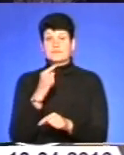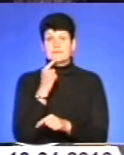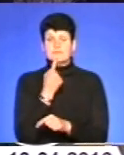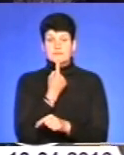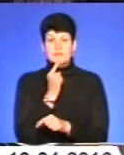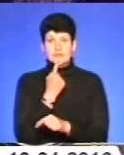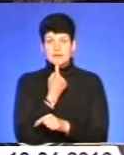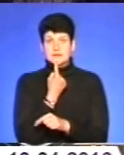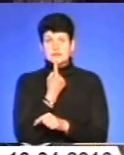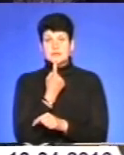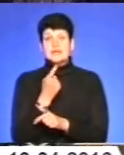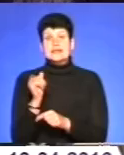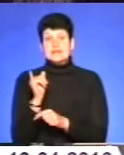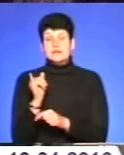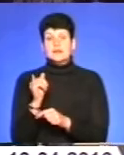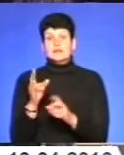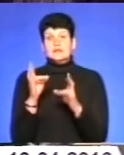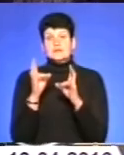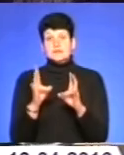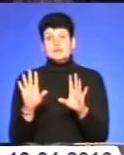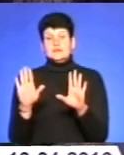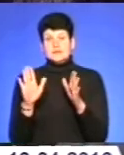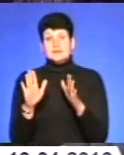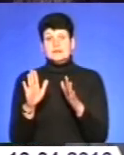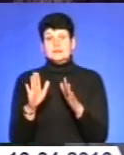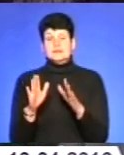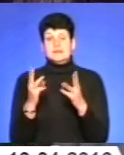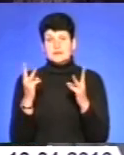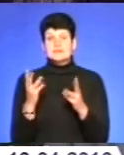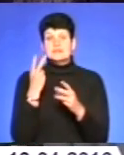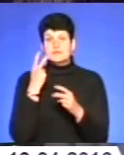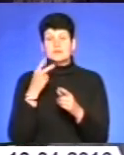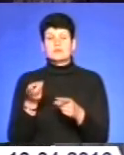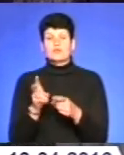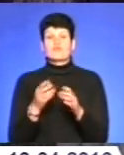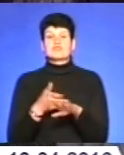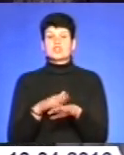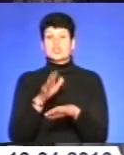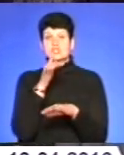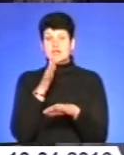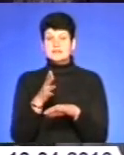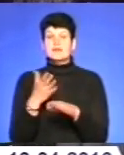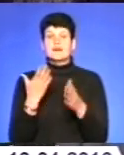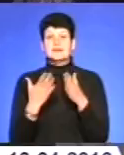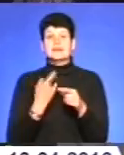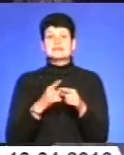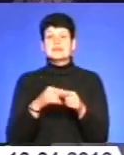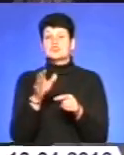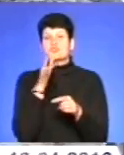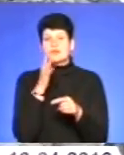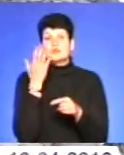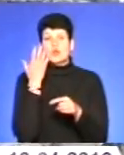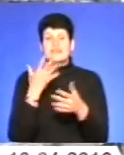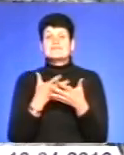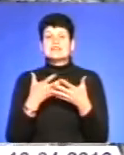І надзвичайники завжди приходять на допомогу в важкий час. Я не хочу сказати, що це дуже важкий час, але це такий час, коли